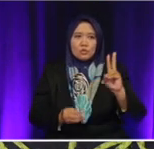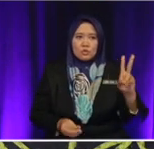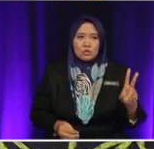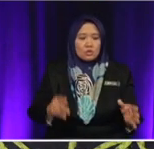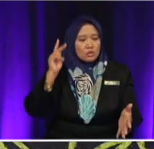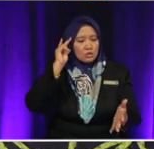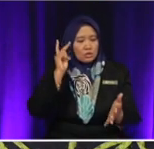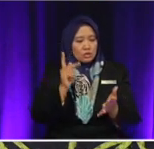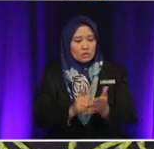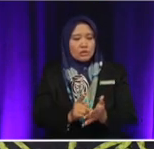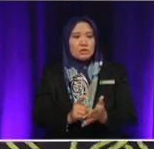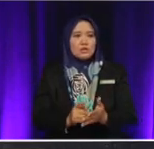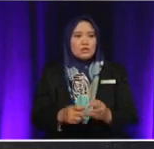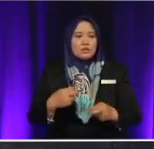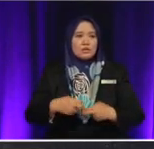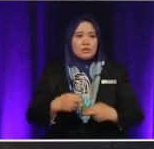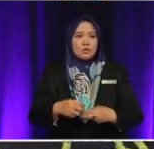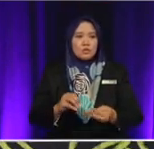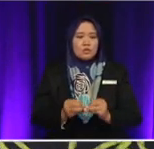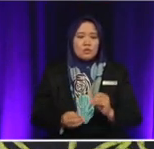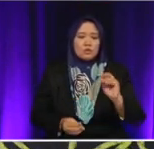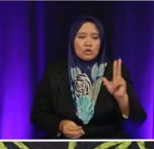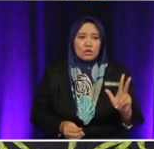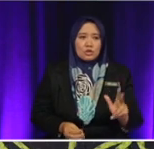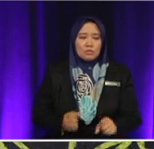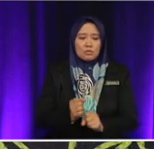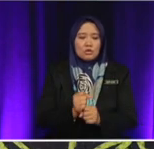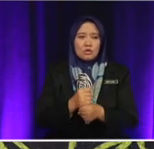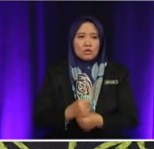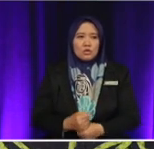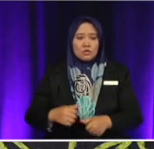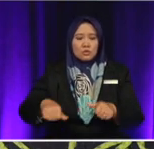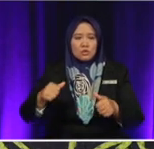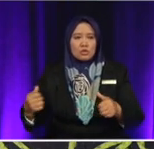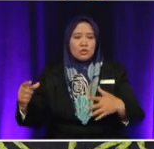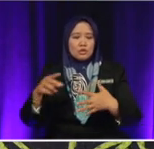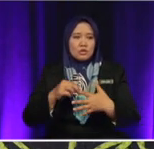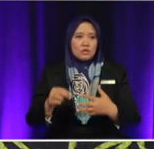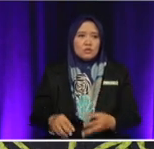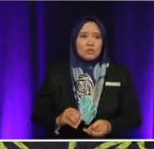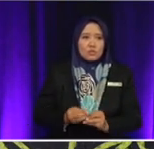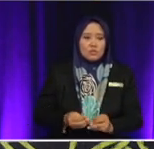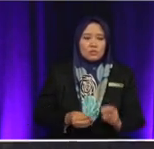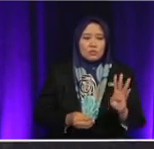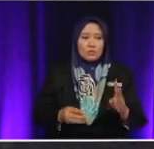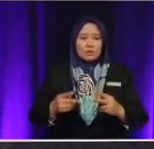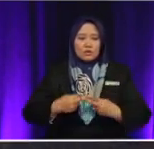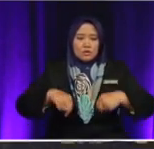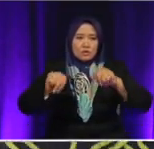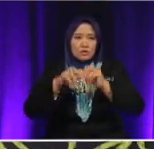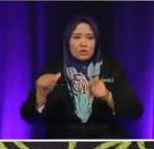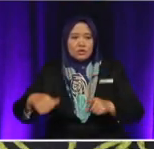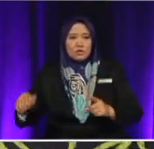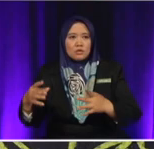ketiga, membentuk alternatif. Yang keempat, menilai alternatif. Yang kelima,